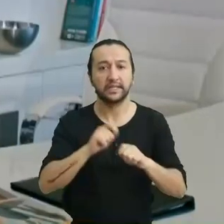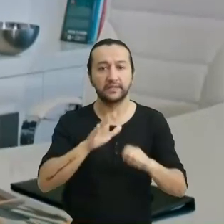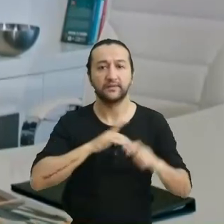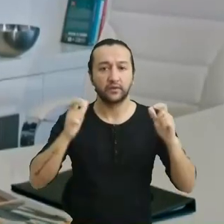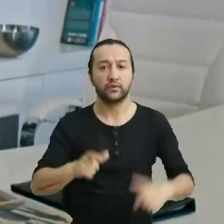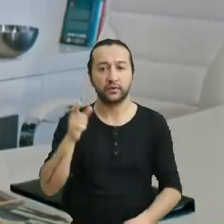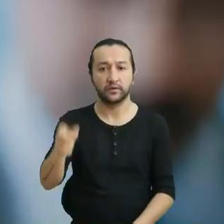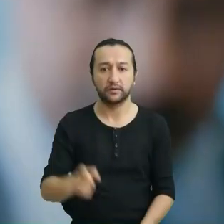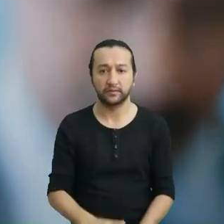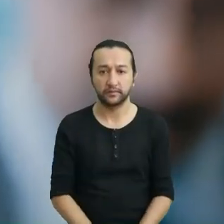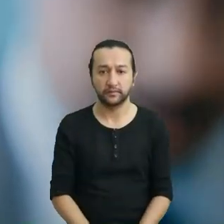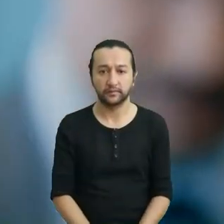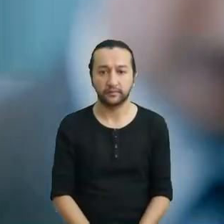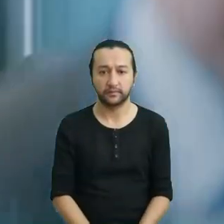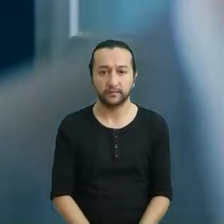var orada?